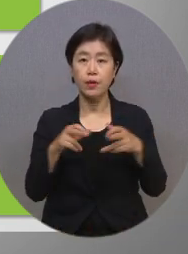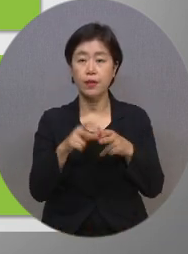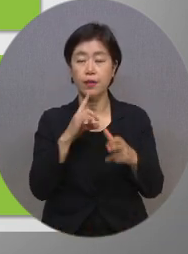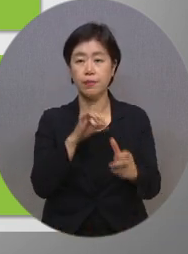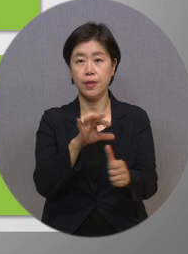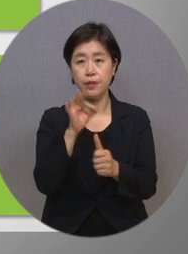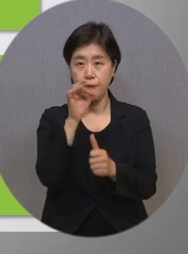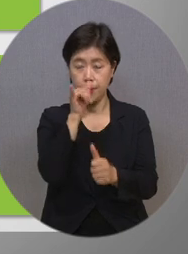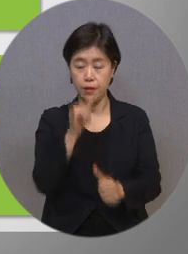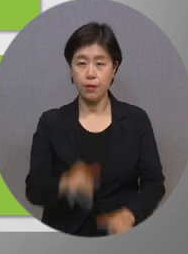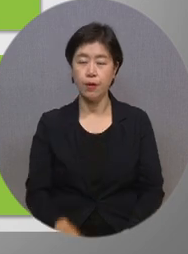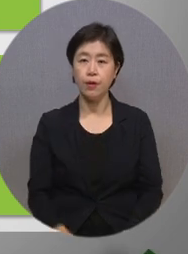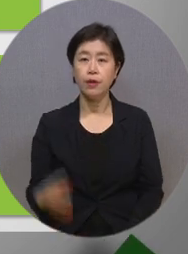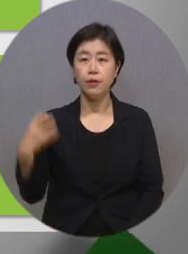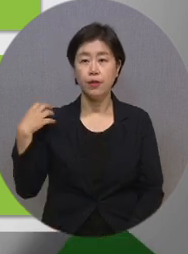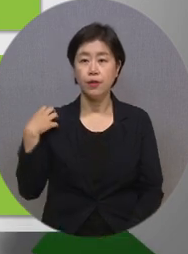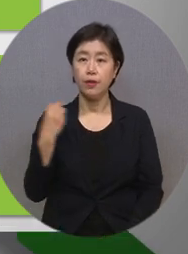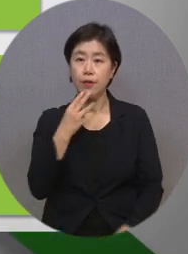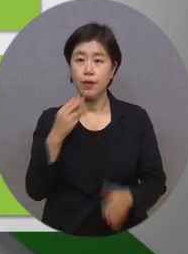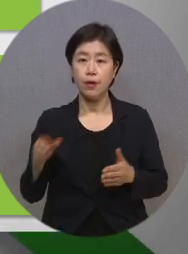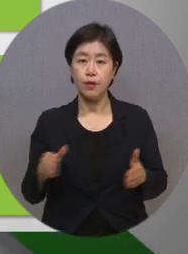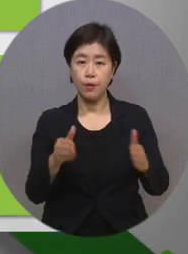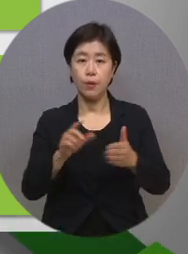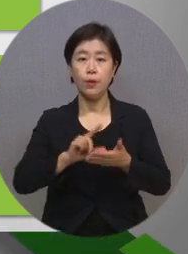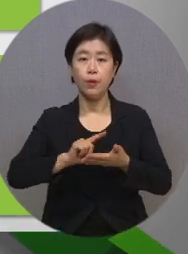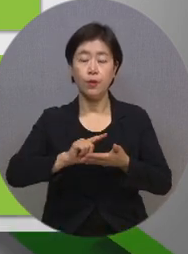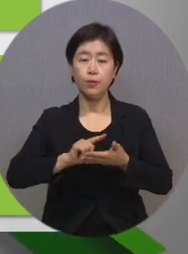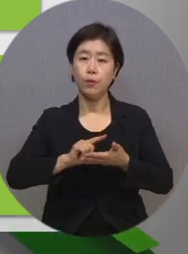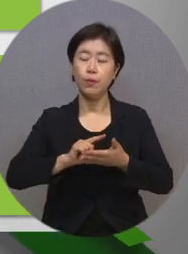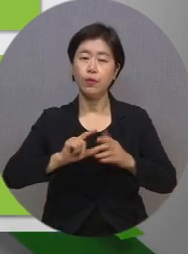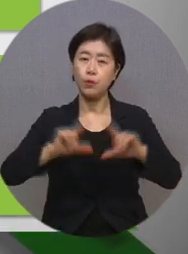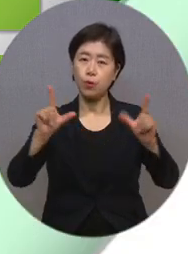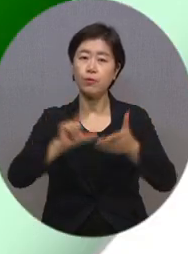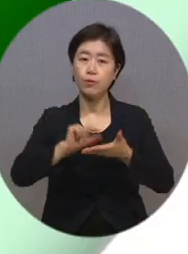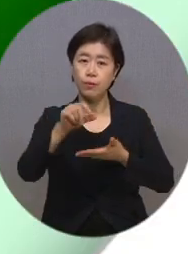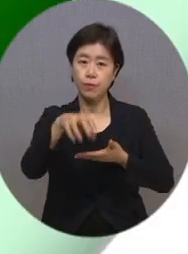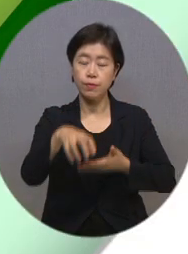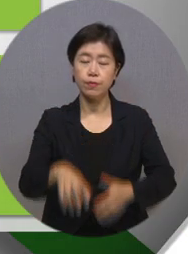채용합니다. 담당 지사는 경기 동부지사입니다.